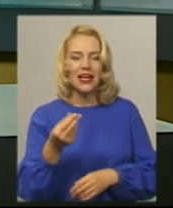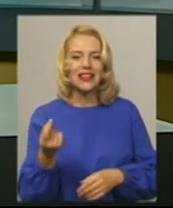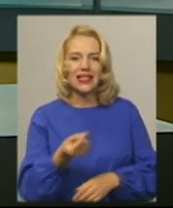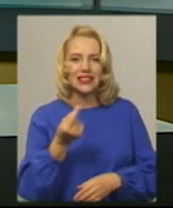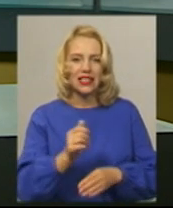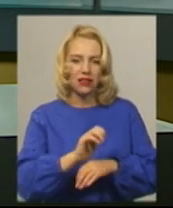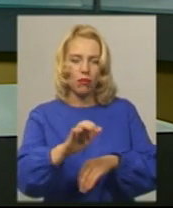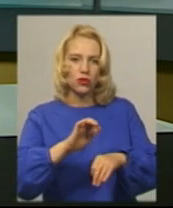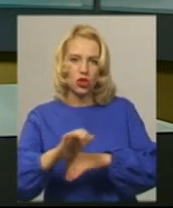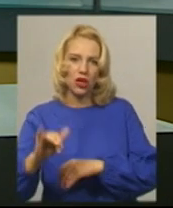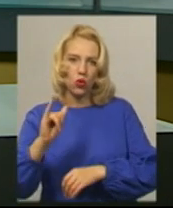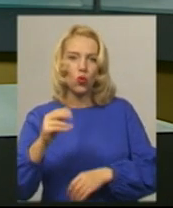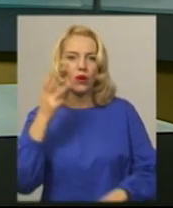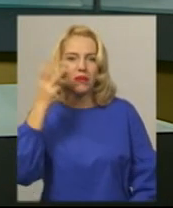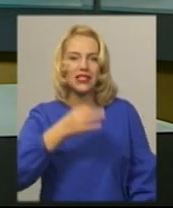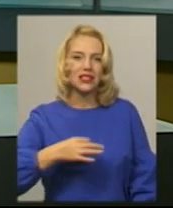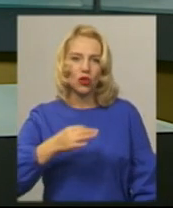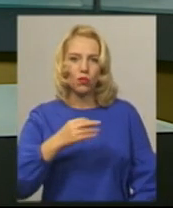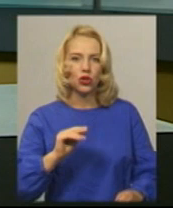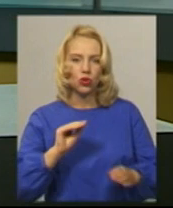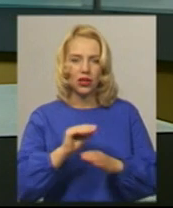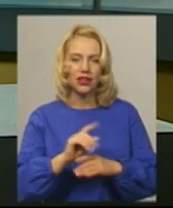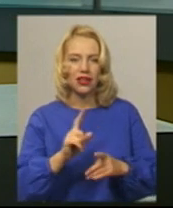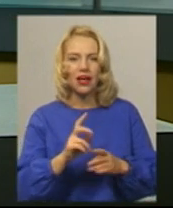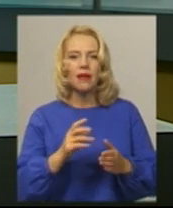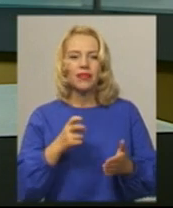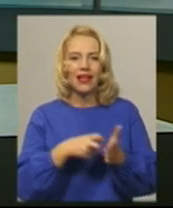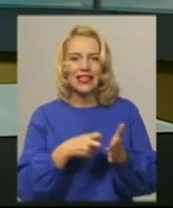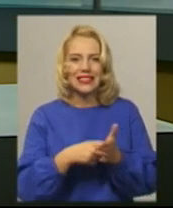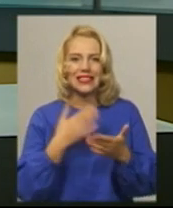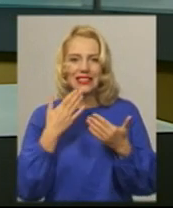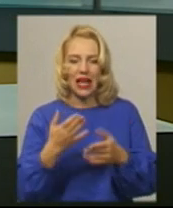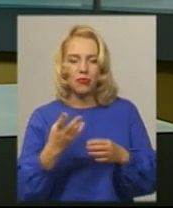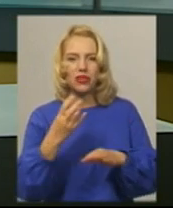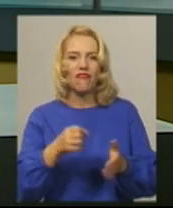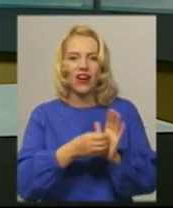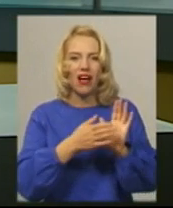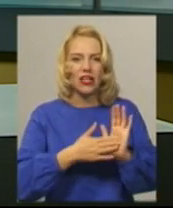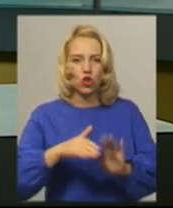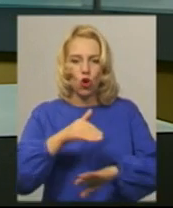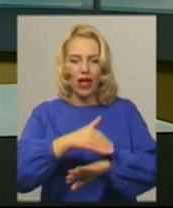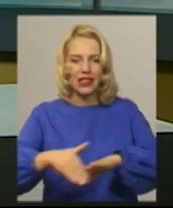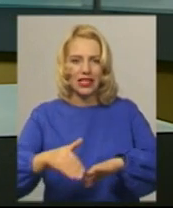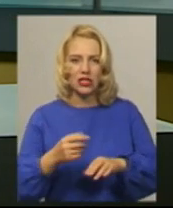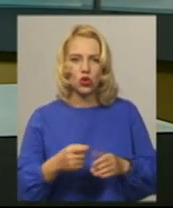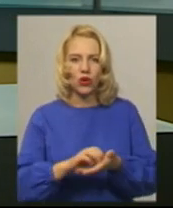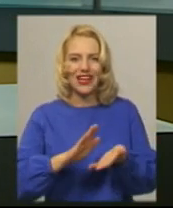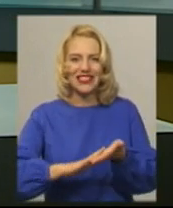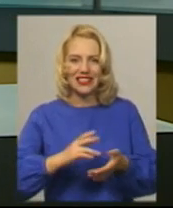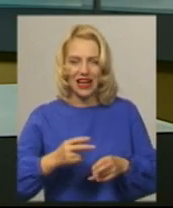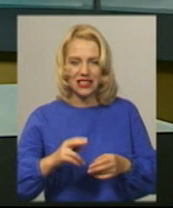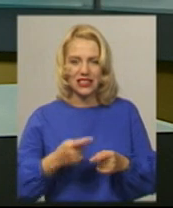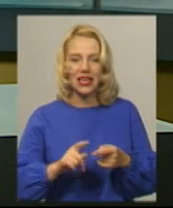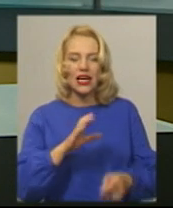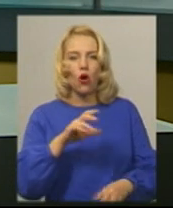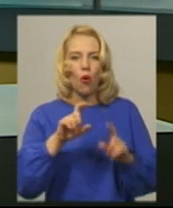каже Євгеній Добрянський. Та додає, на листи запити на вказану адресу реєстрації компанії «Самобранка» приходять відповіді, що